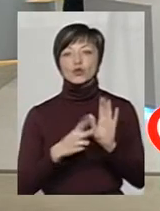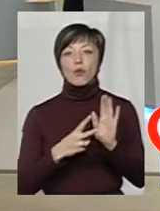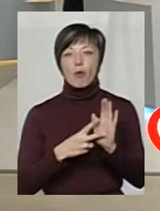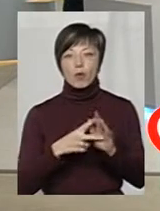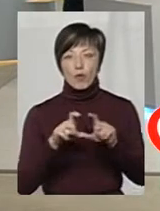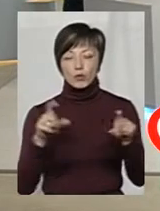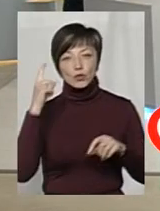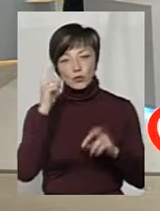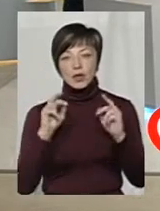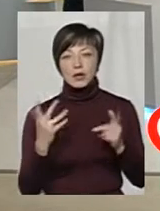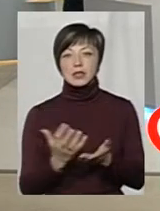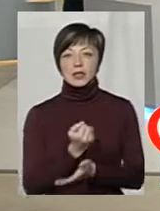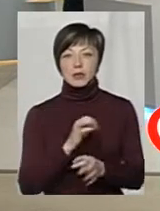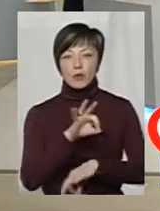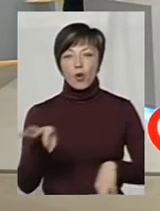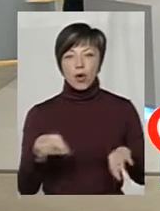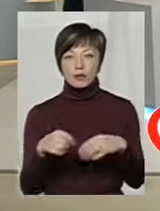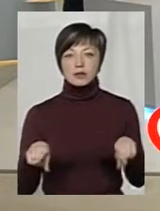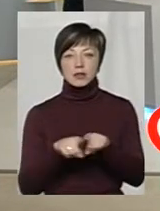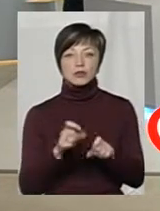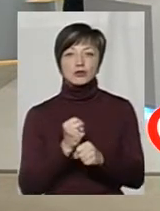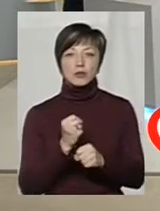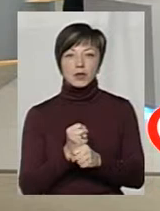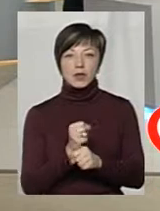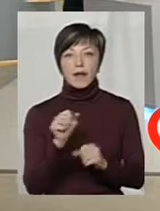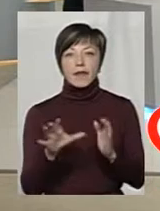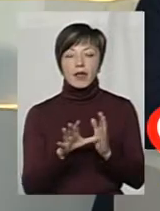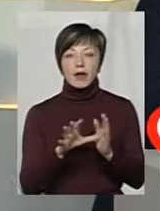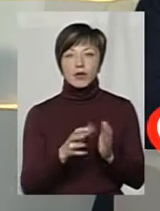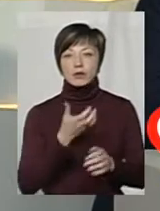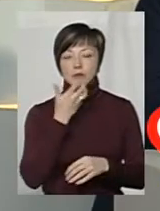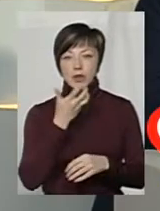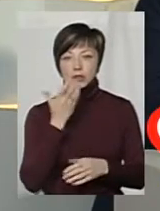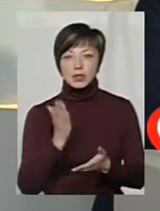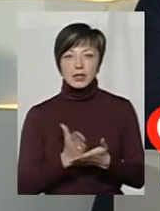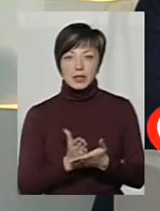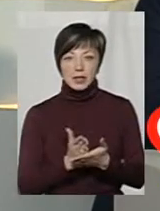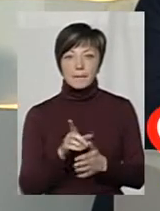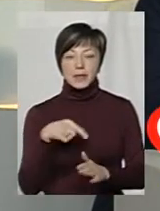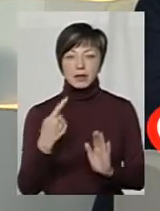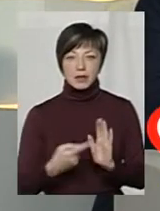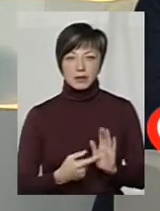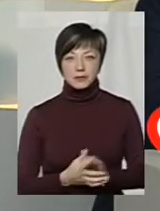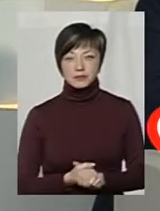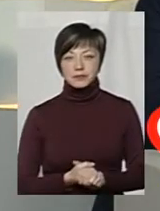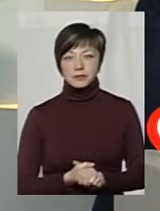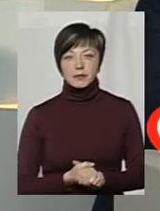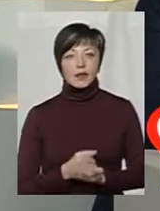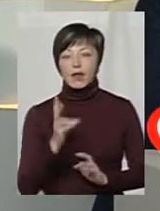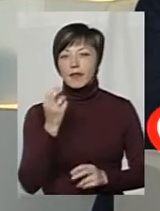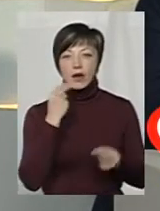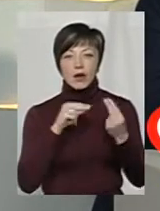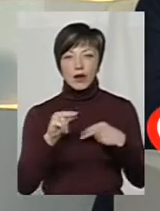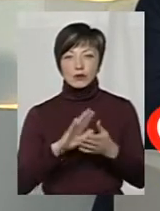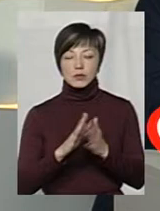Думаємо, яким чином знайти би який проєкт, щоб теж зробити його енергозбереження, тому що є питання. Не в кращому стані